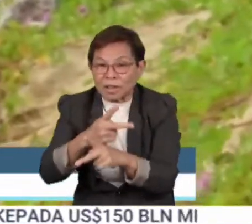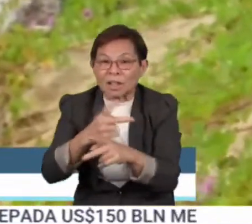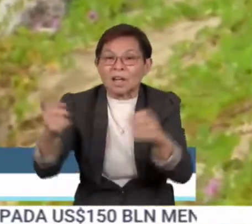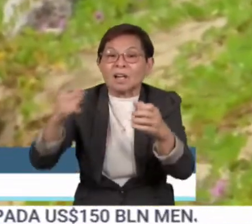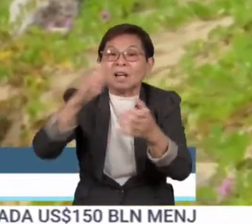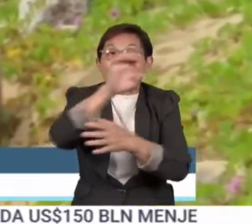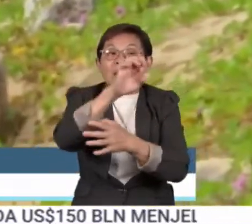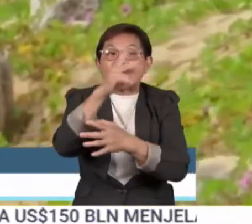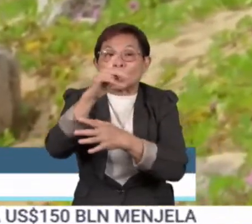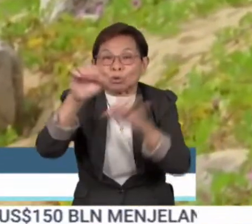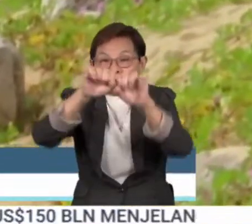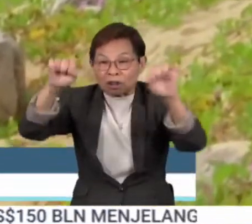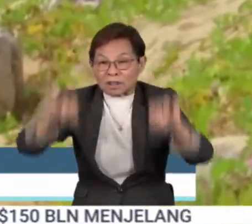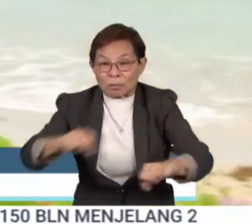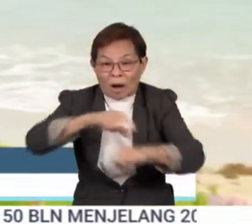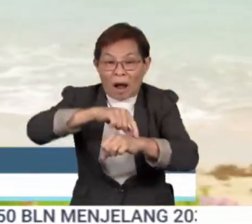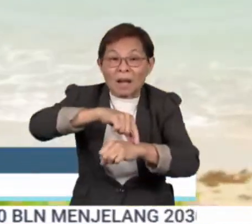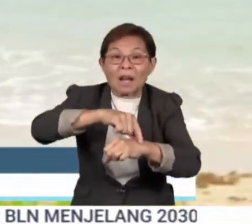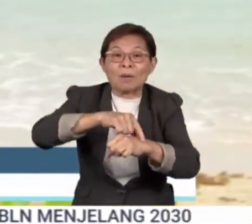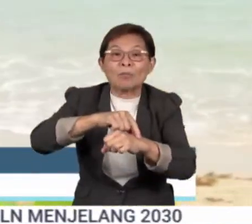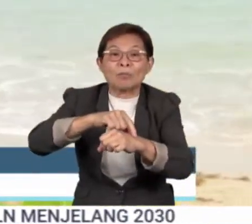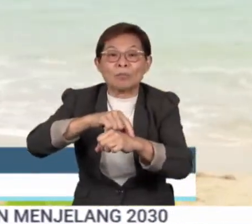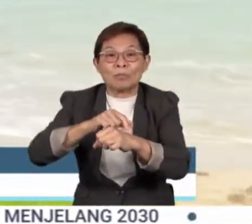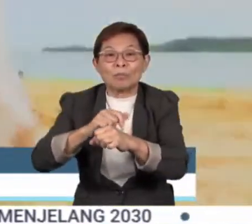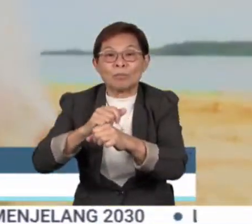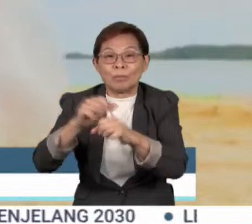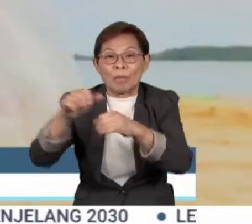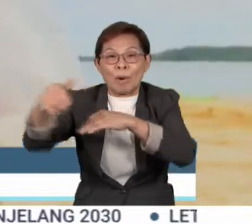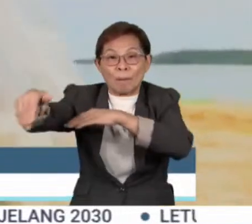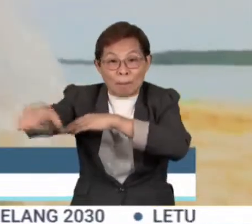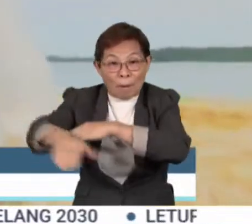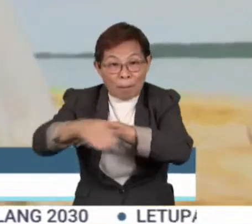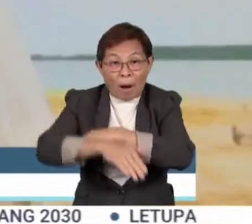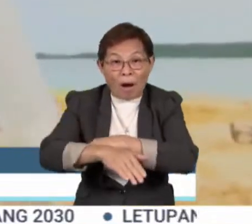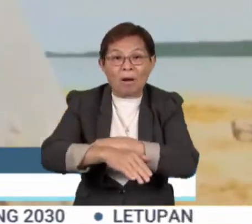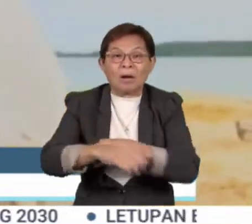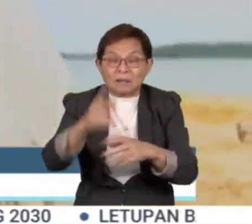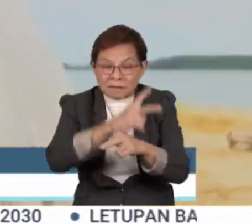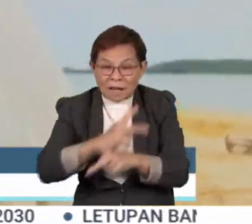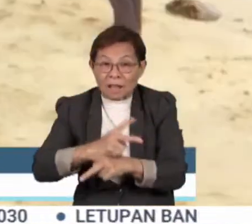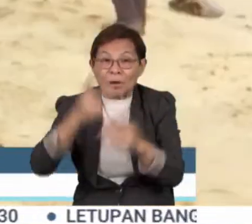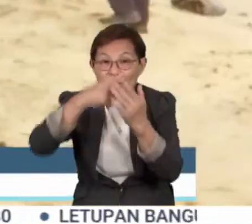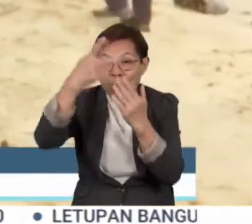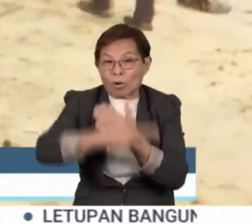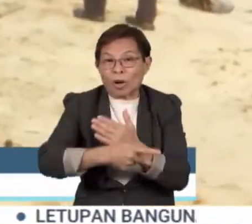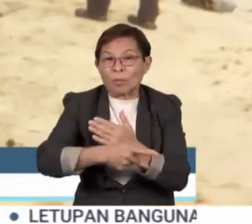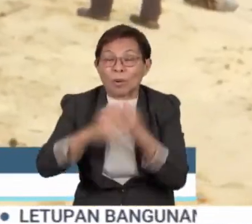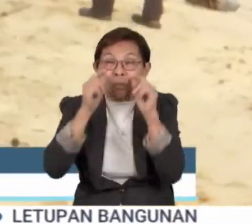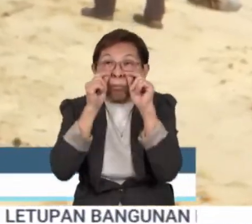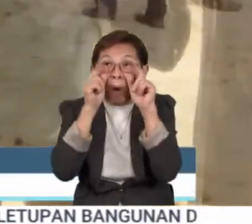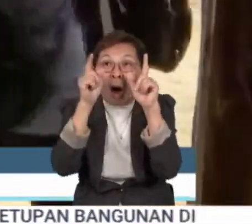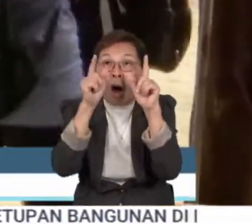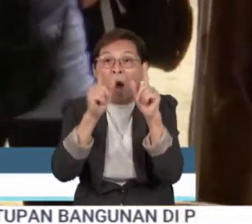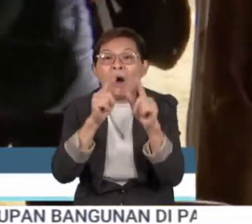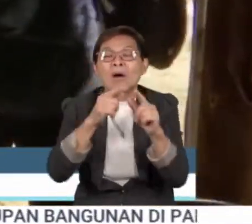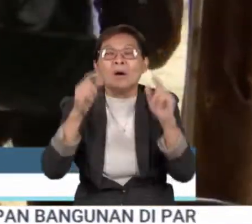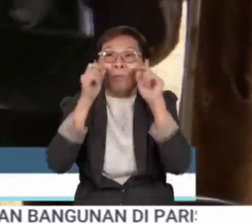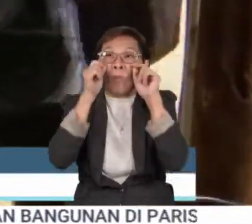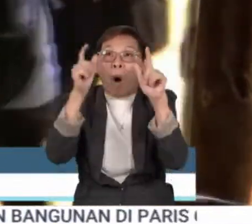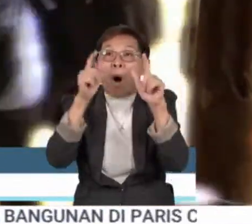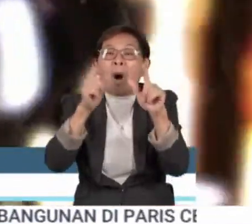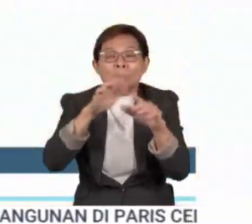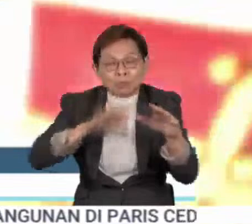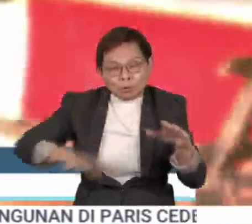ekosistem alam semula jadi marin. Penganjuran program pembersihan ini mampu membantu meningkatkan tahap kesedaran dalam kalangan